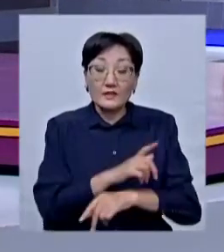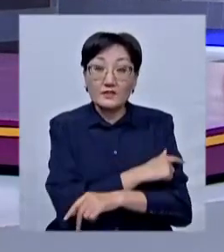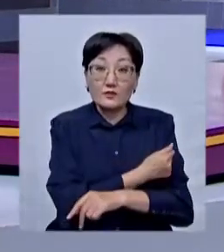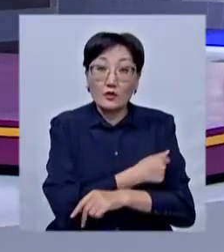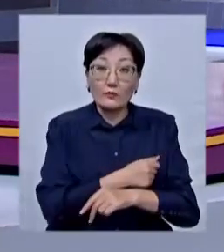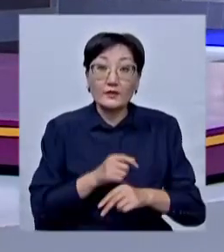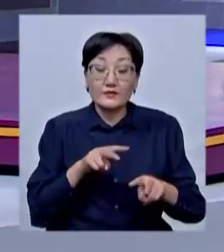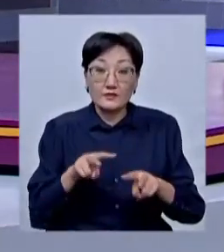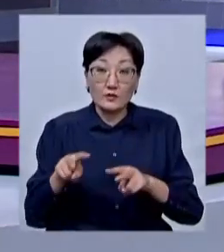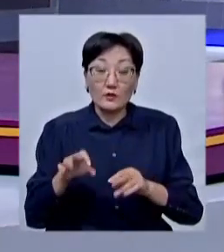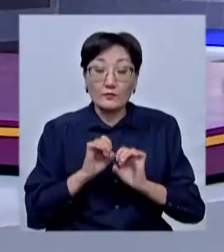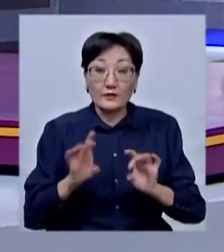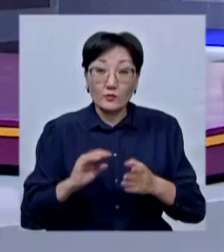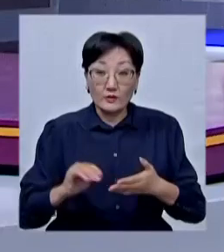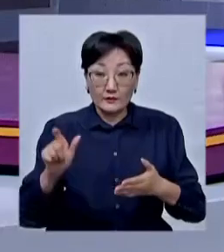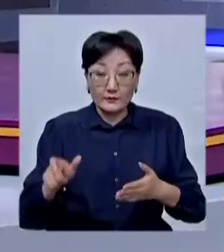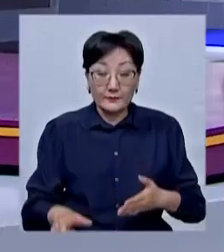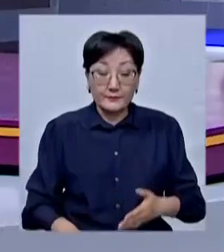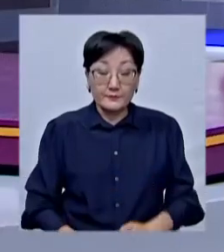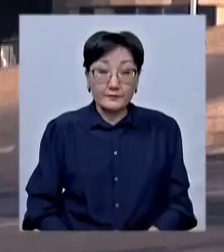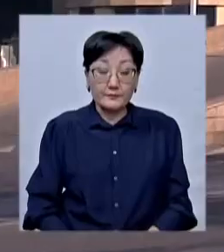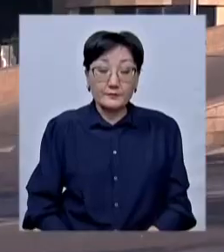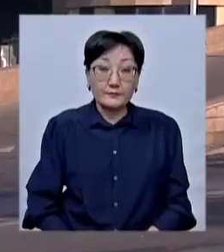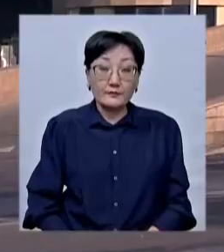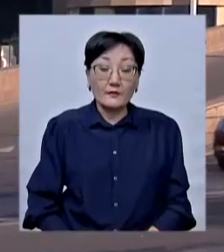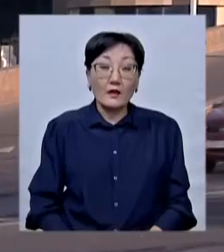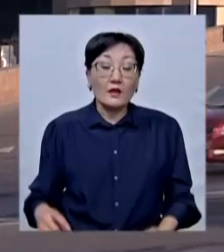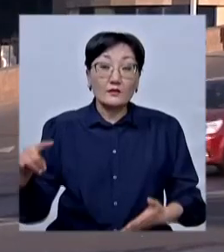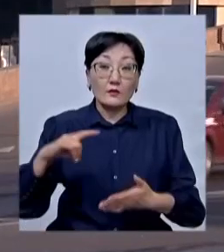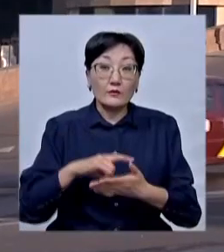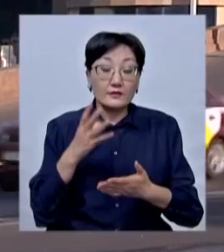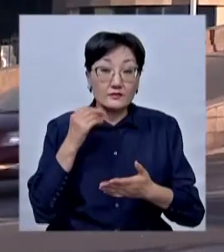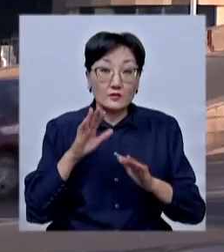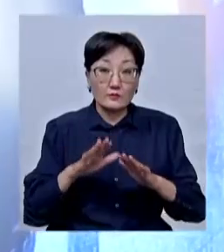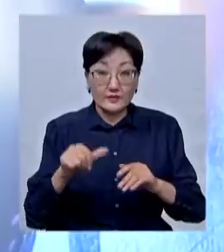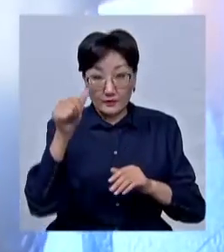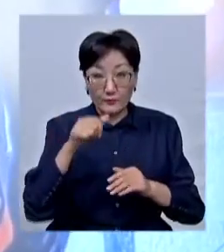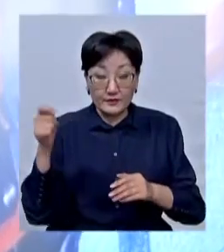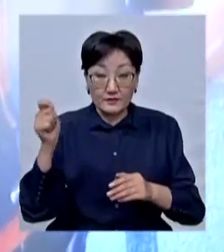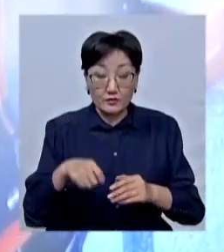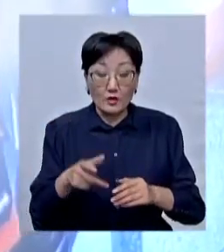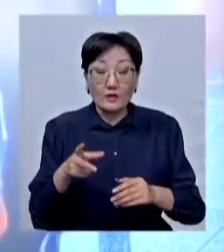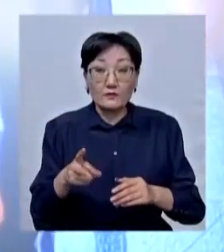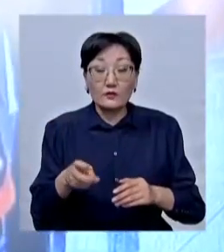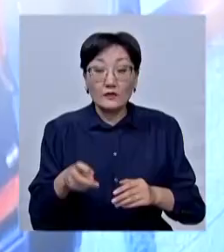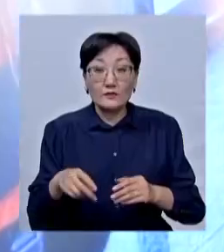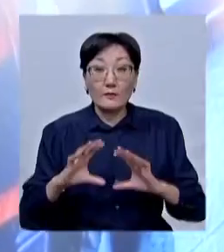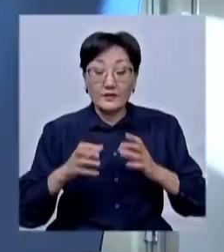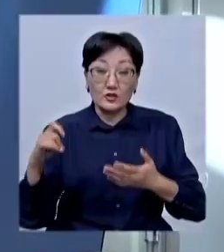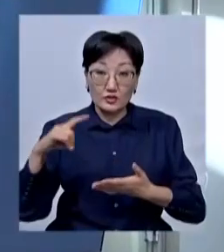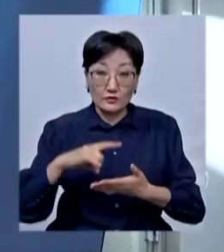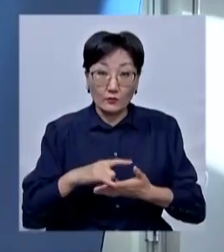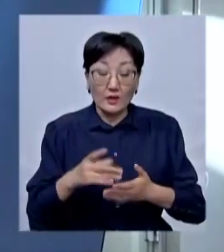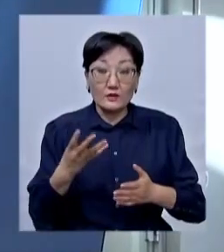санитарному заслону, расскажет Айдана Нураш. В аэропорт Алматы только за месяц прибыло более 200 международных рейсов.